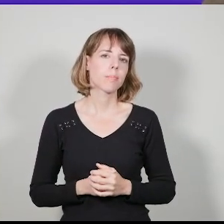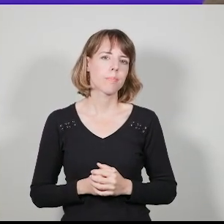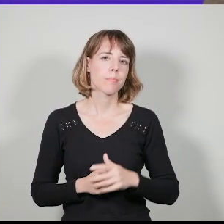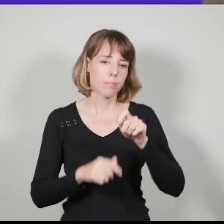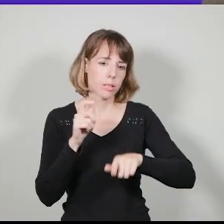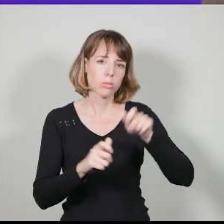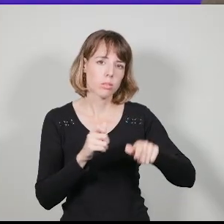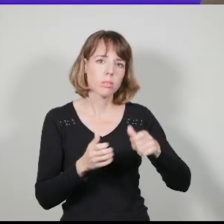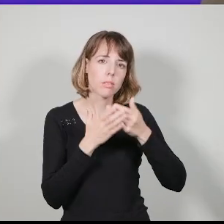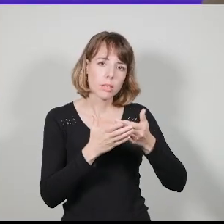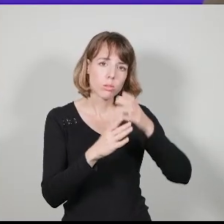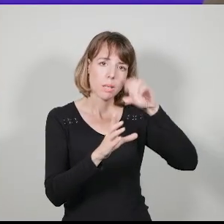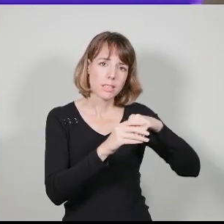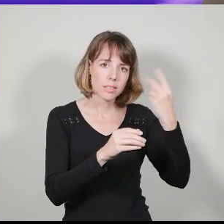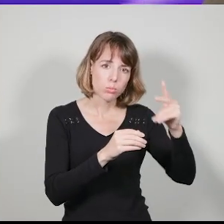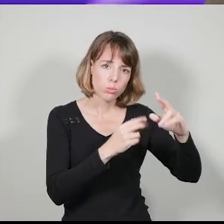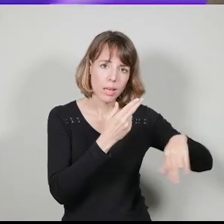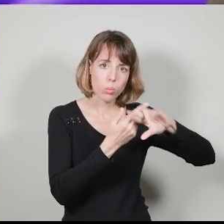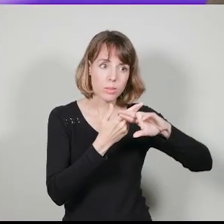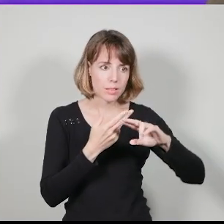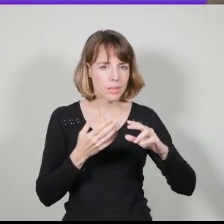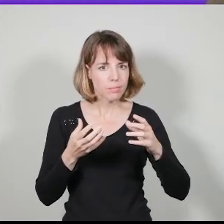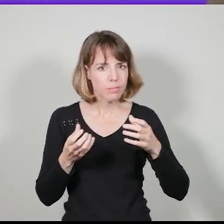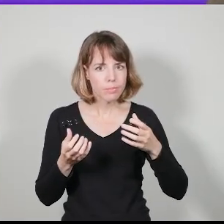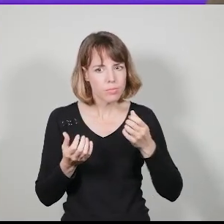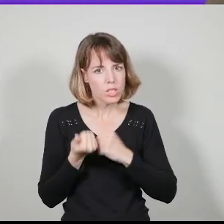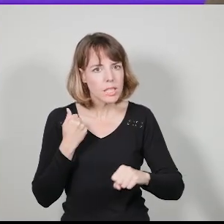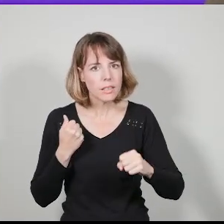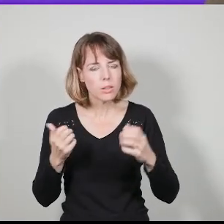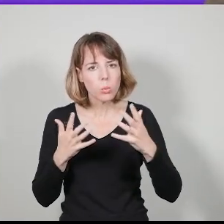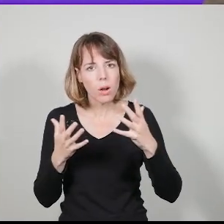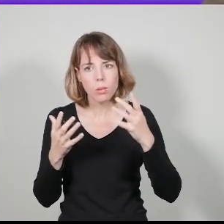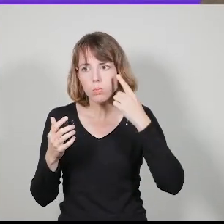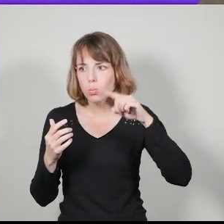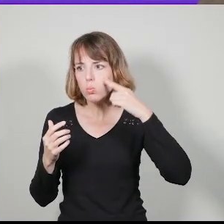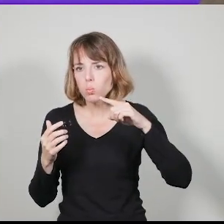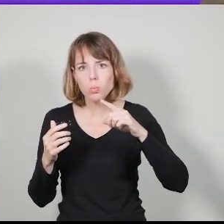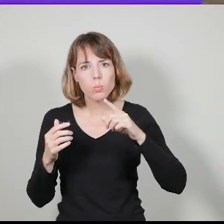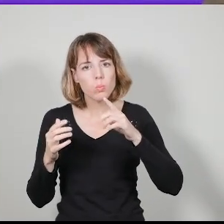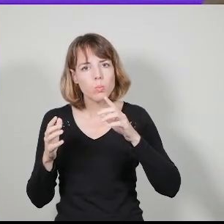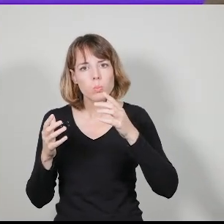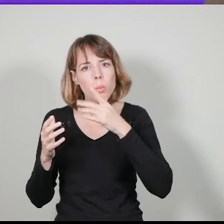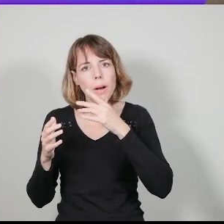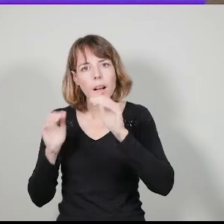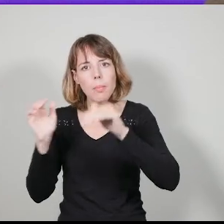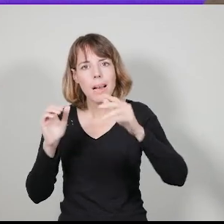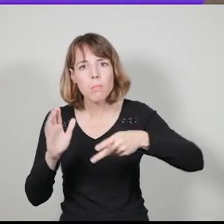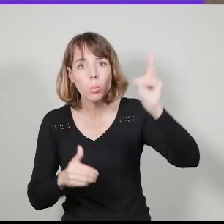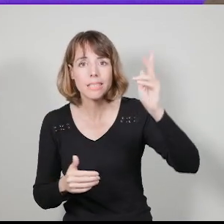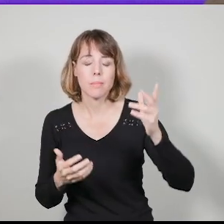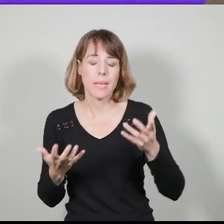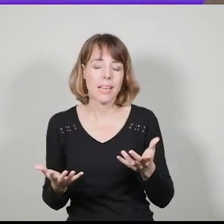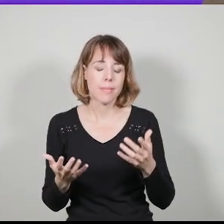à l'étude qui les empêche de mobiliser plus d'aide, c'est quand même un facteur financier, malgré tout, pour cette